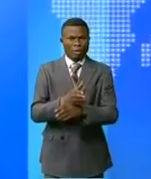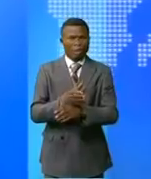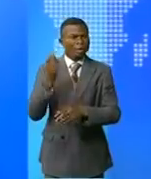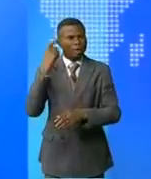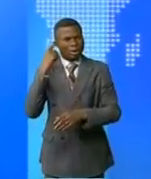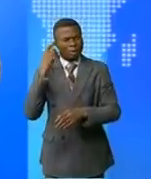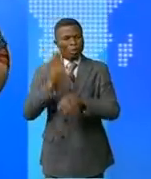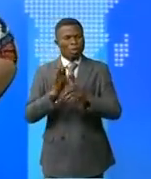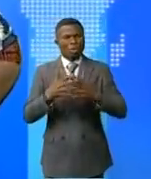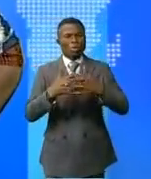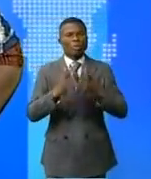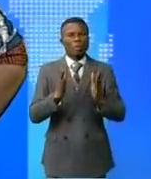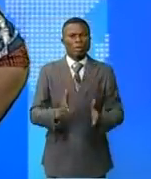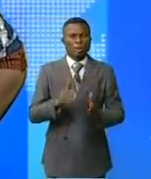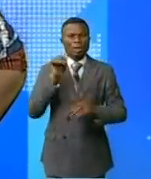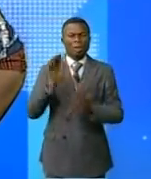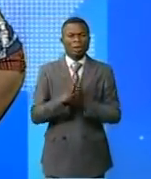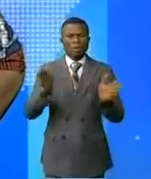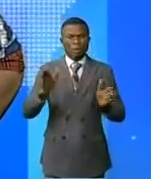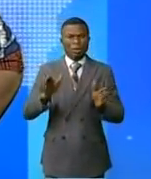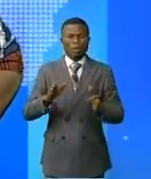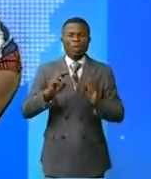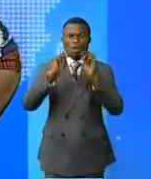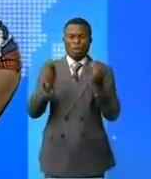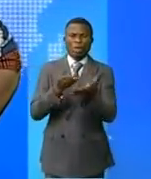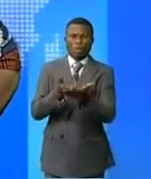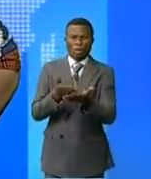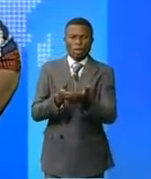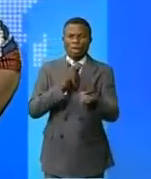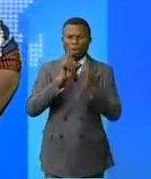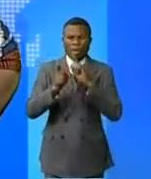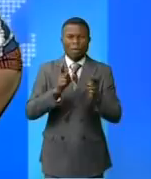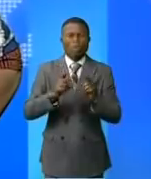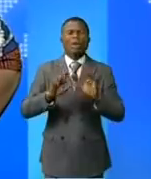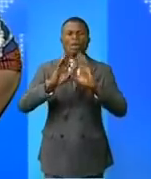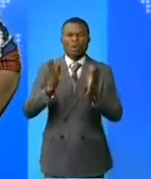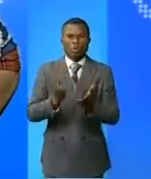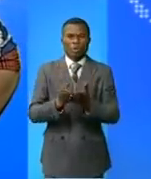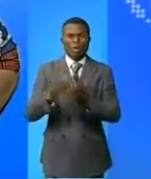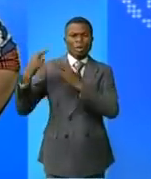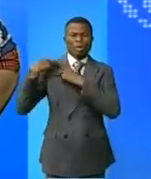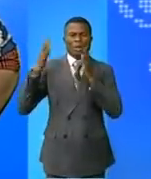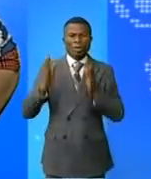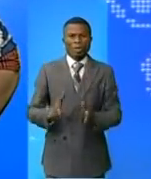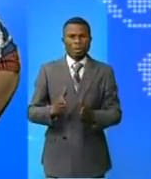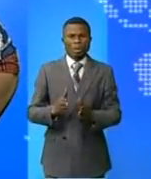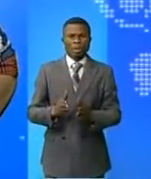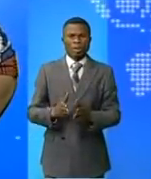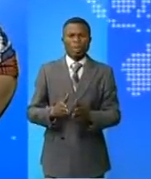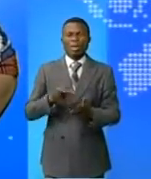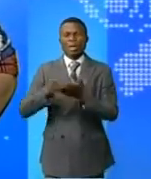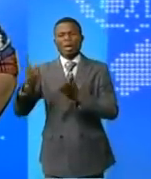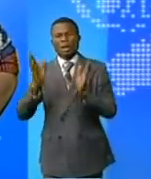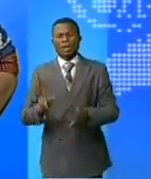différents partenaires. Le directeur général du CEC, Freddy Mwamba, a échangé tour à tour avec les responsables de comptoir, les acheteurs